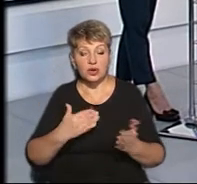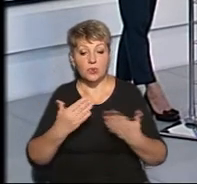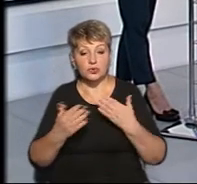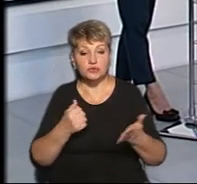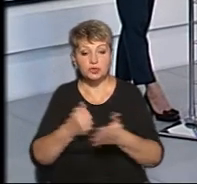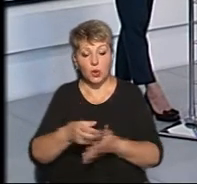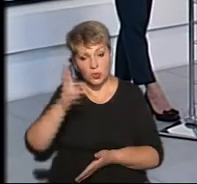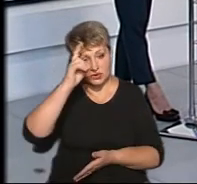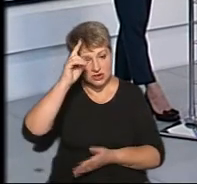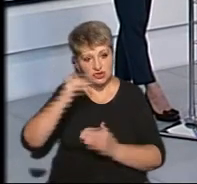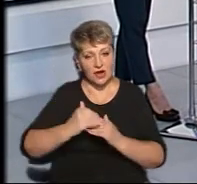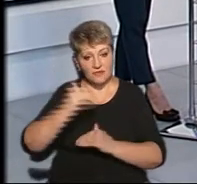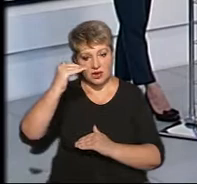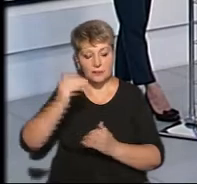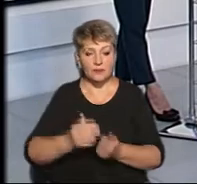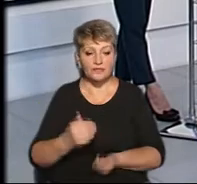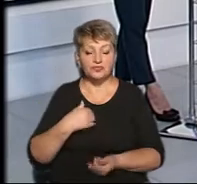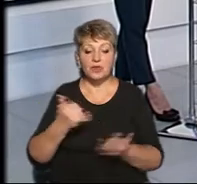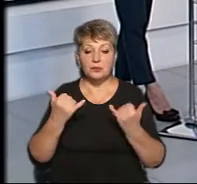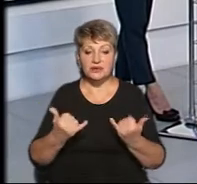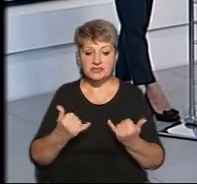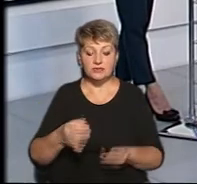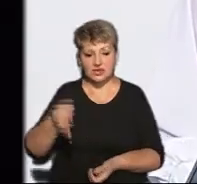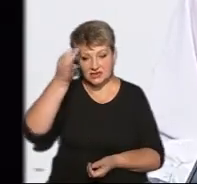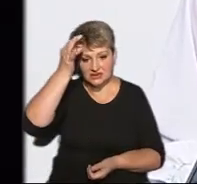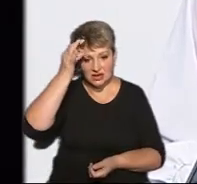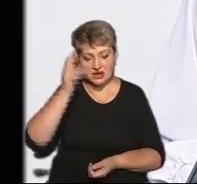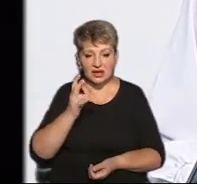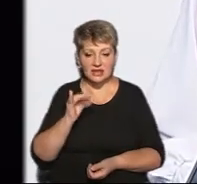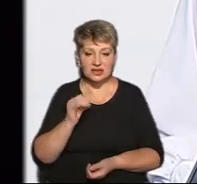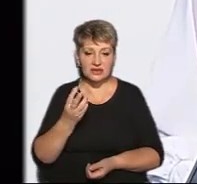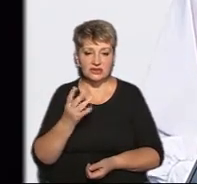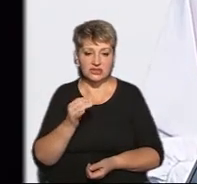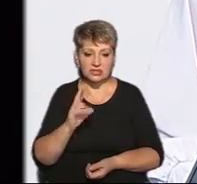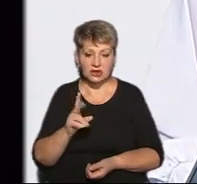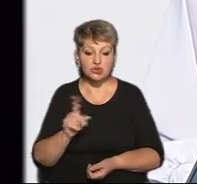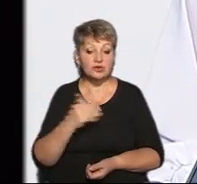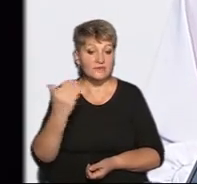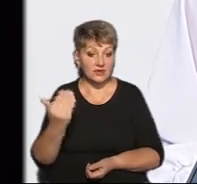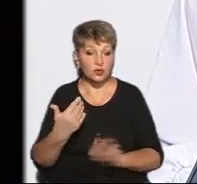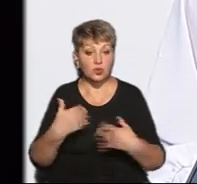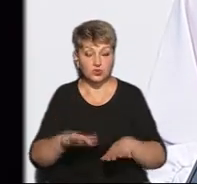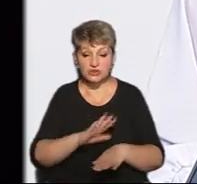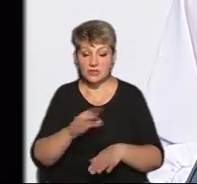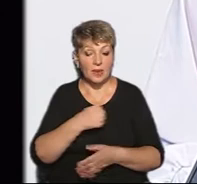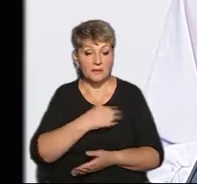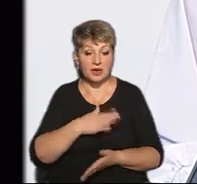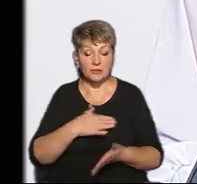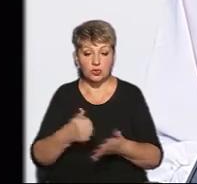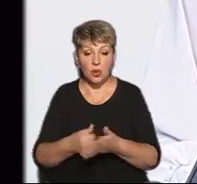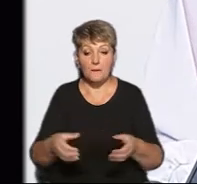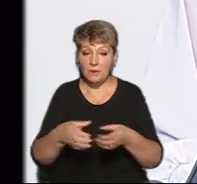держави. Ми вже згадували сьогодні Ярослава Нищика і згадували те, що він вже не належить до